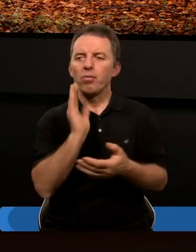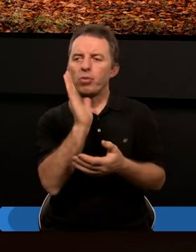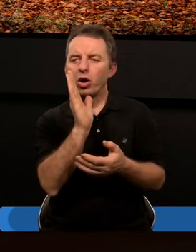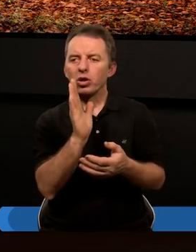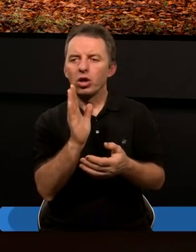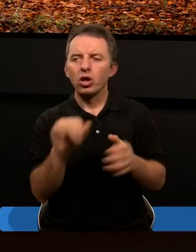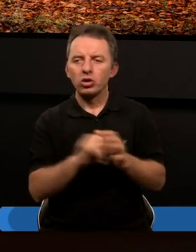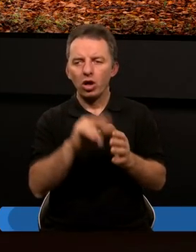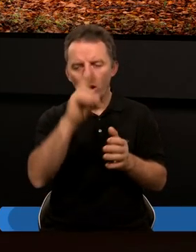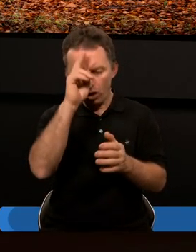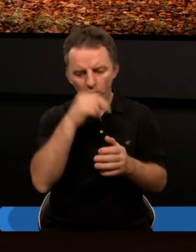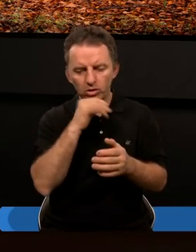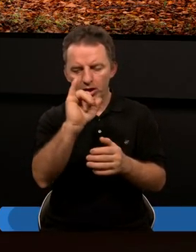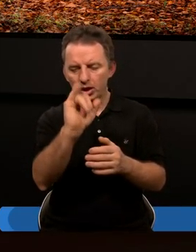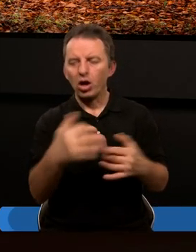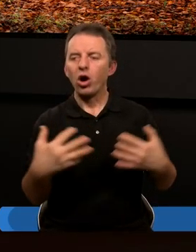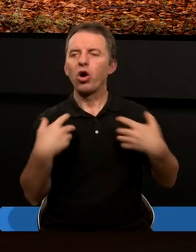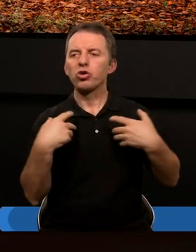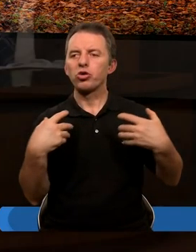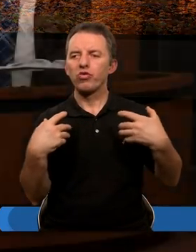jego ożywienia?